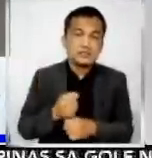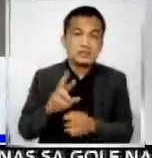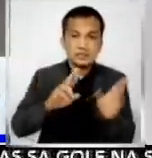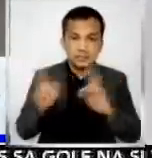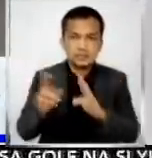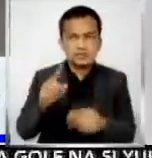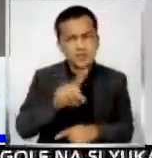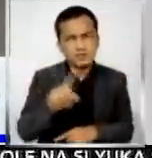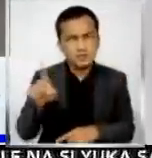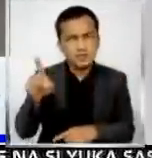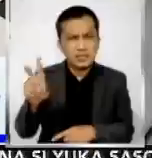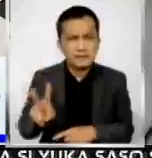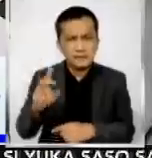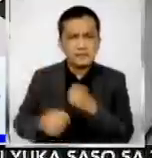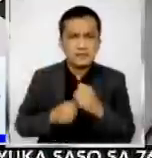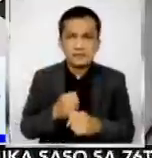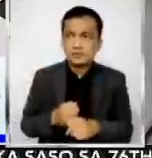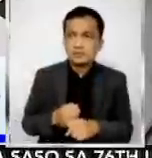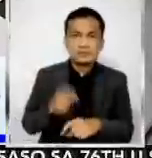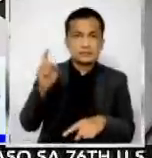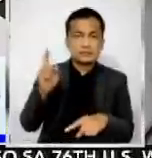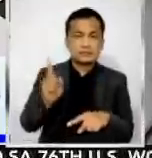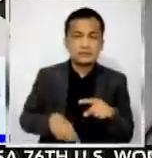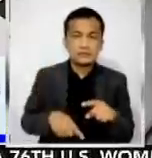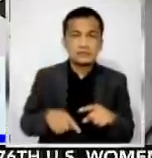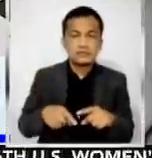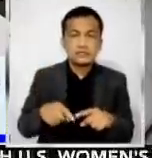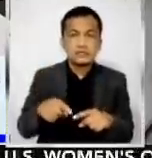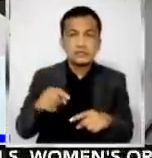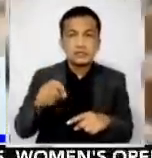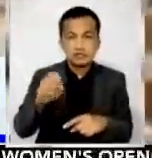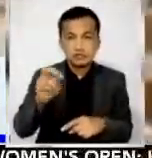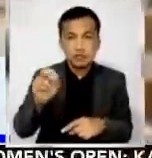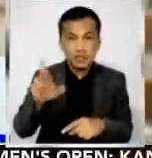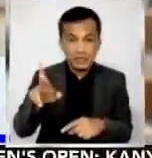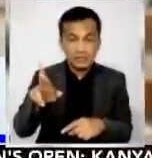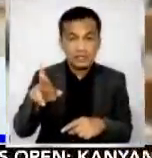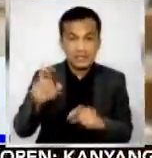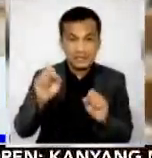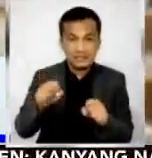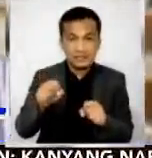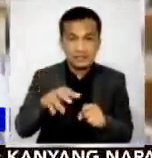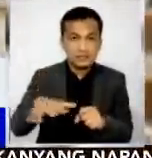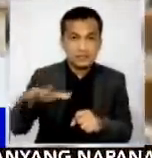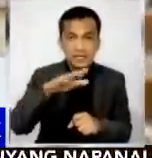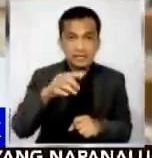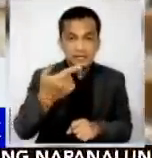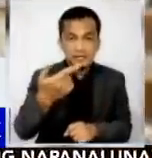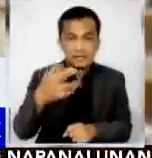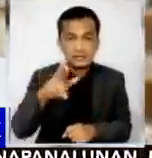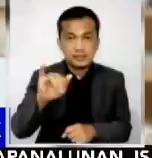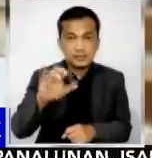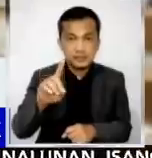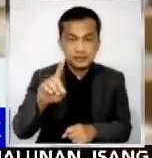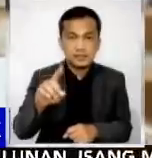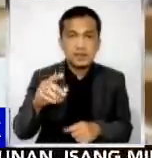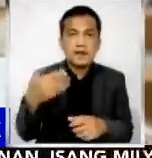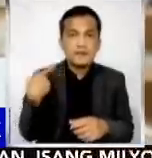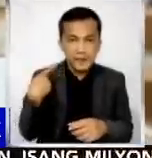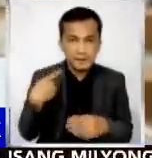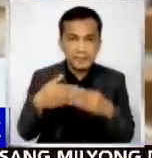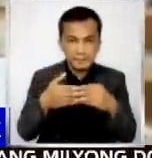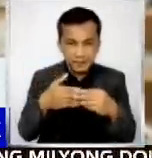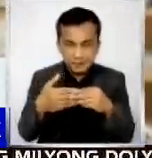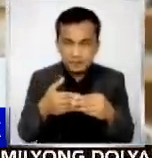kayanin ng solar. Yung grid natin po, our entire grid, we already have flexible sources in the grid. We